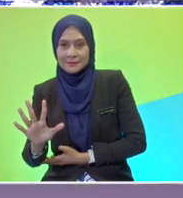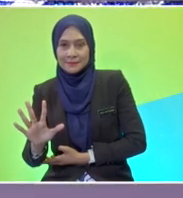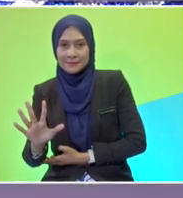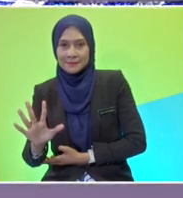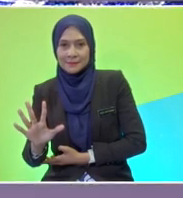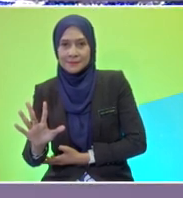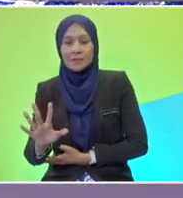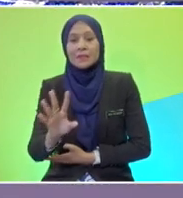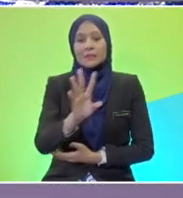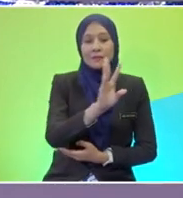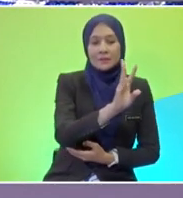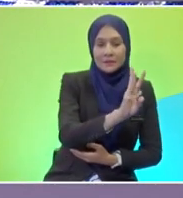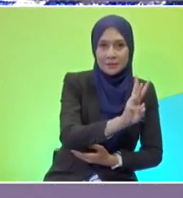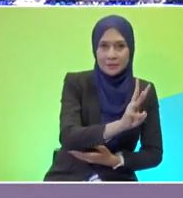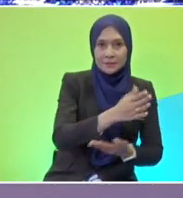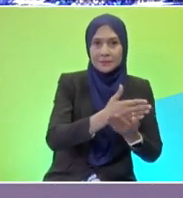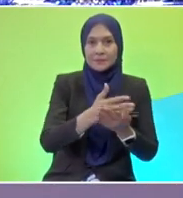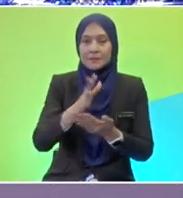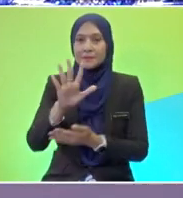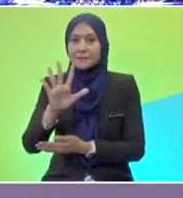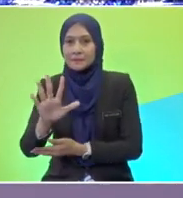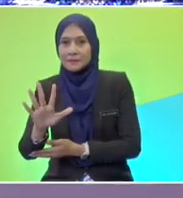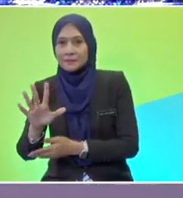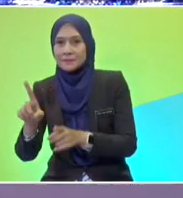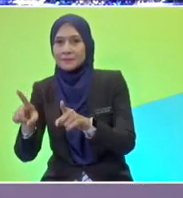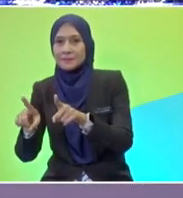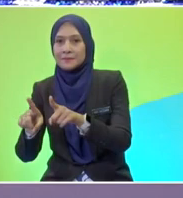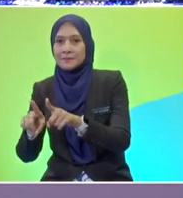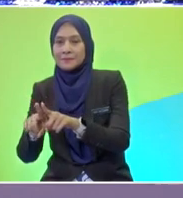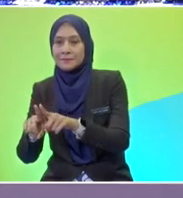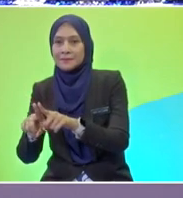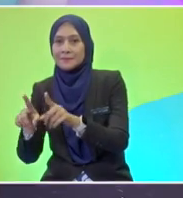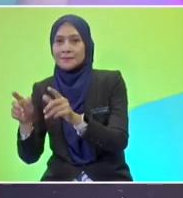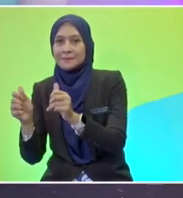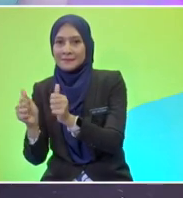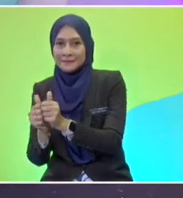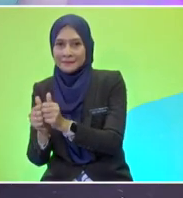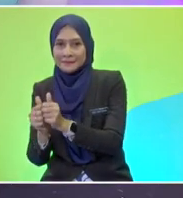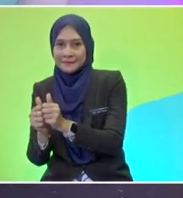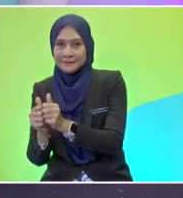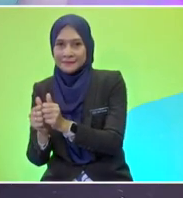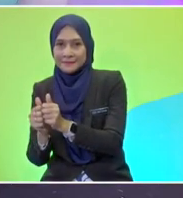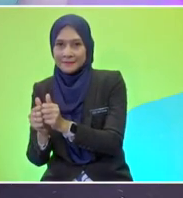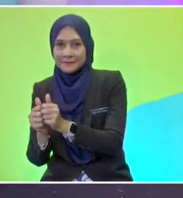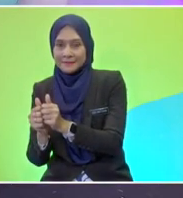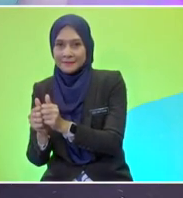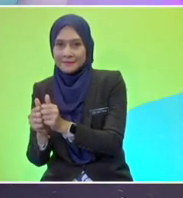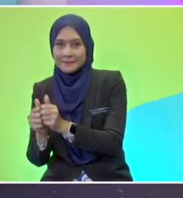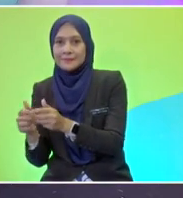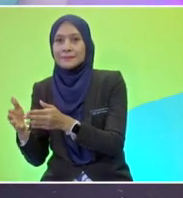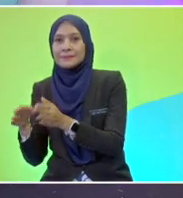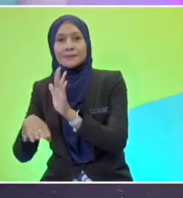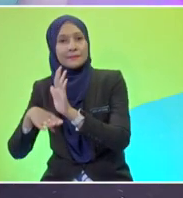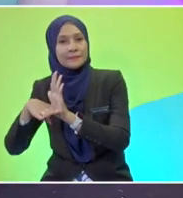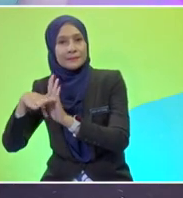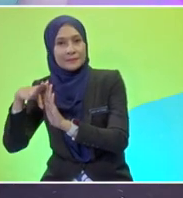lima. Dah dapat jawapan dah. Betul. Tapi jawapan bukan kat sini kan? Ya. Jawapannya ialah mesti berapa baki yang tinggal. Enam